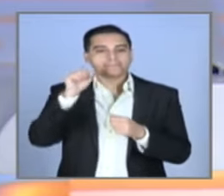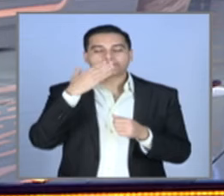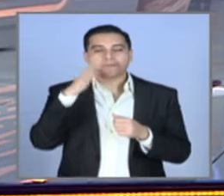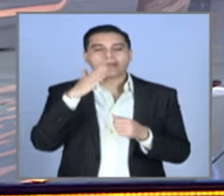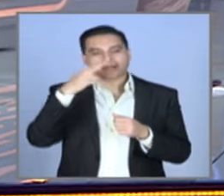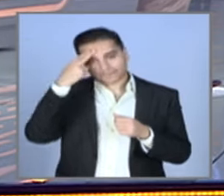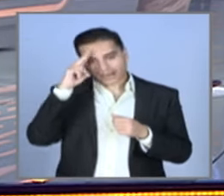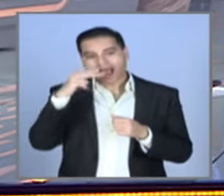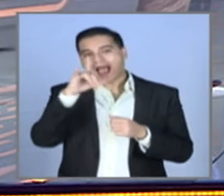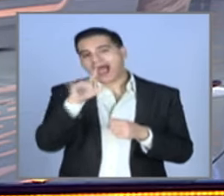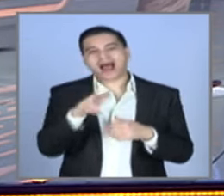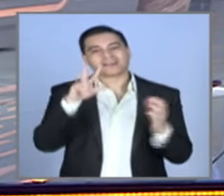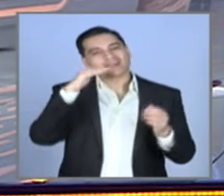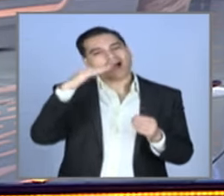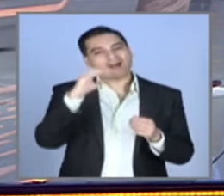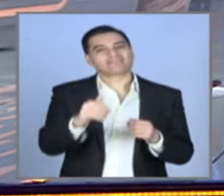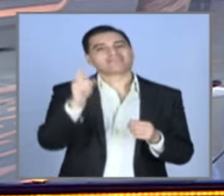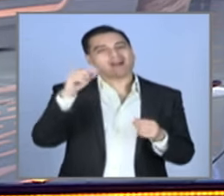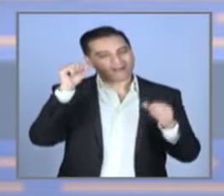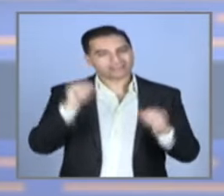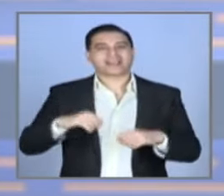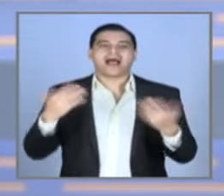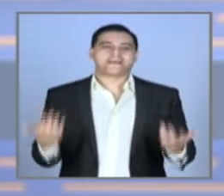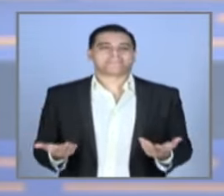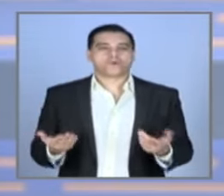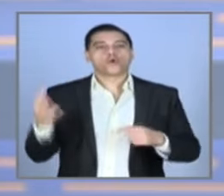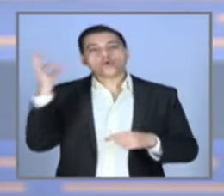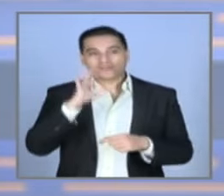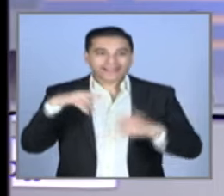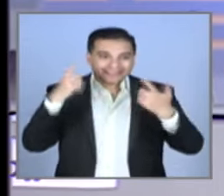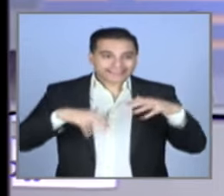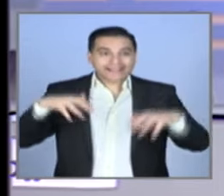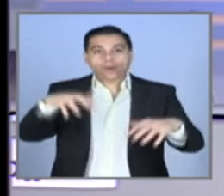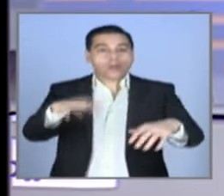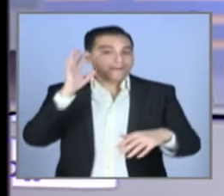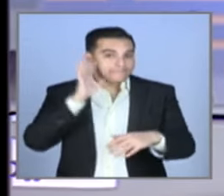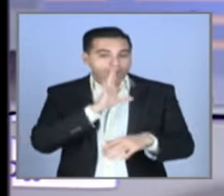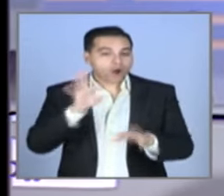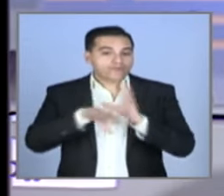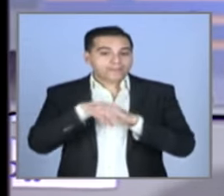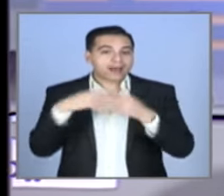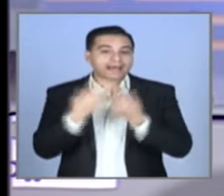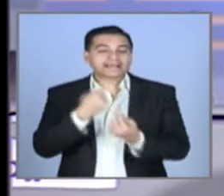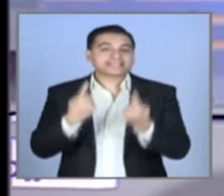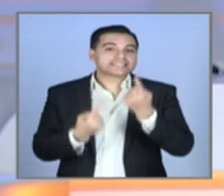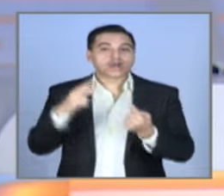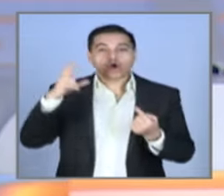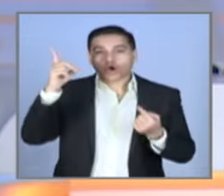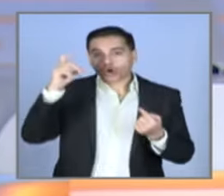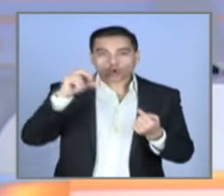مين؟ علي الحجار. علي الحجار. إلى أي دولة اسكندنافية تتبع جزيرة